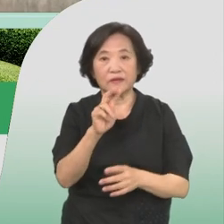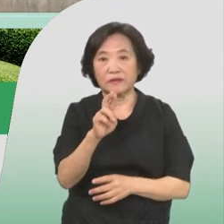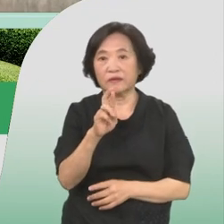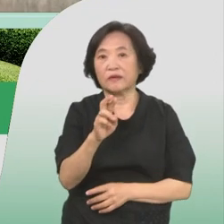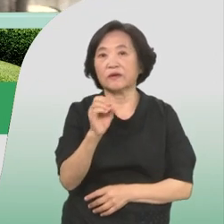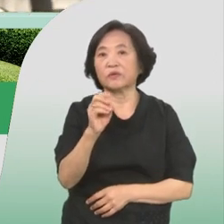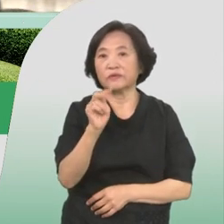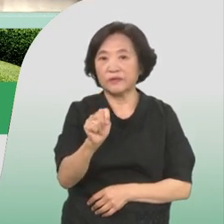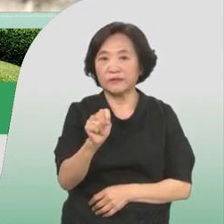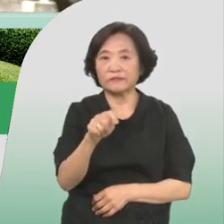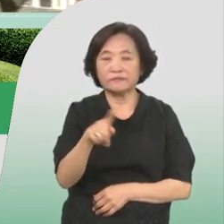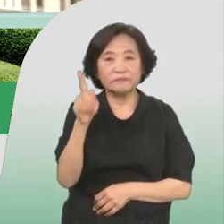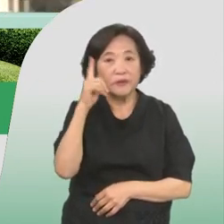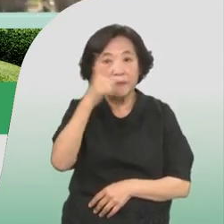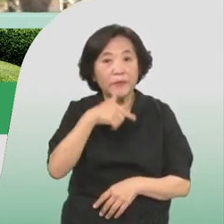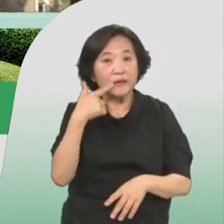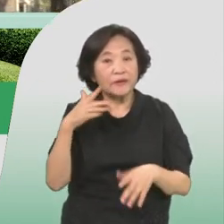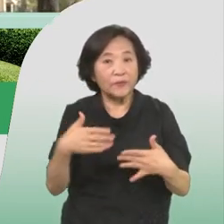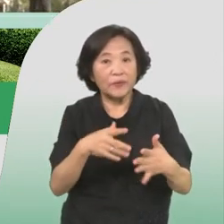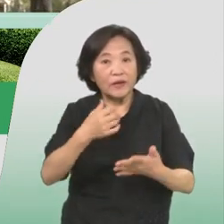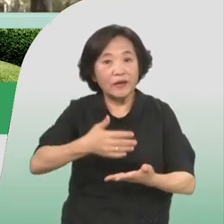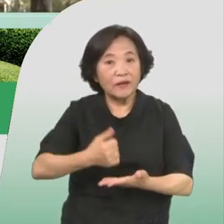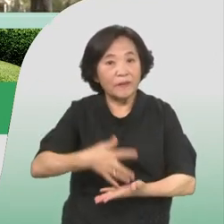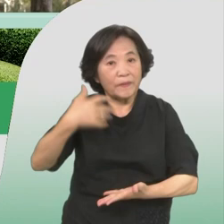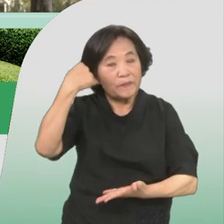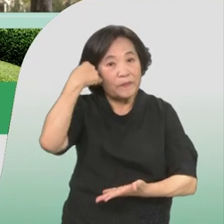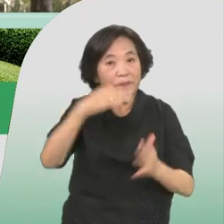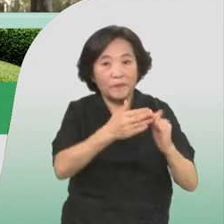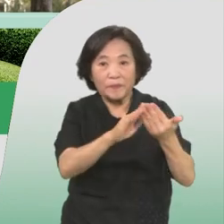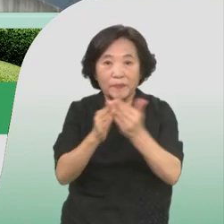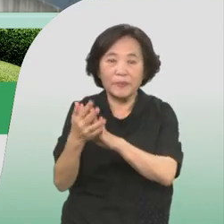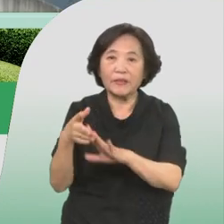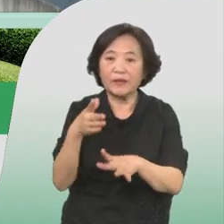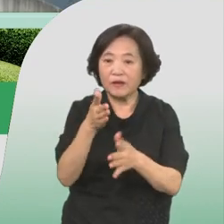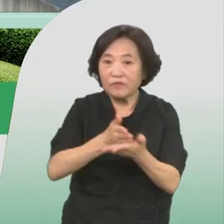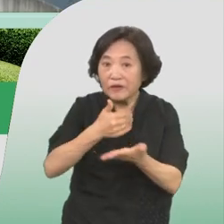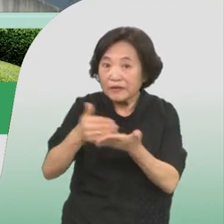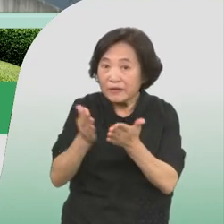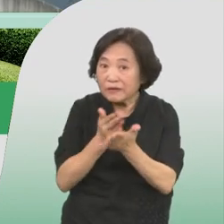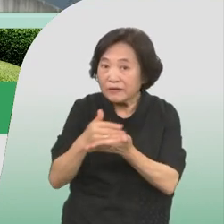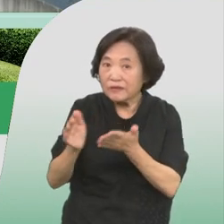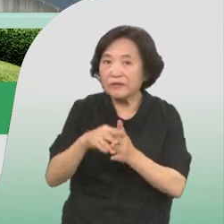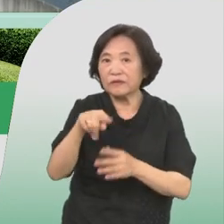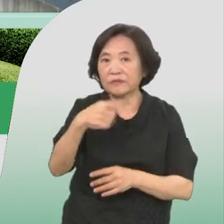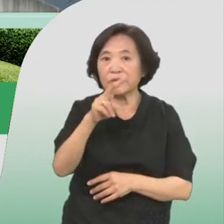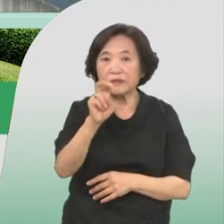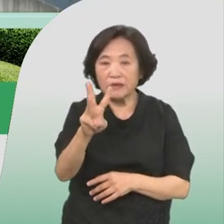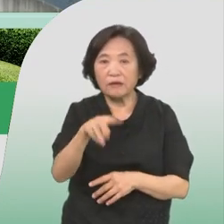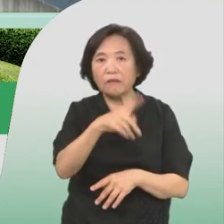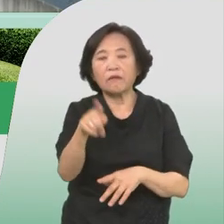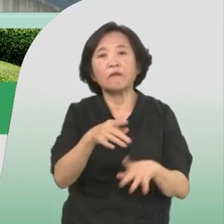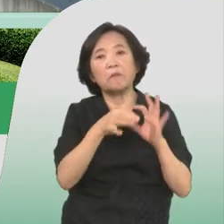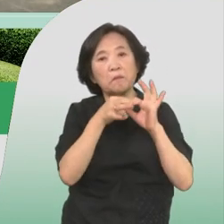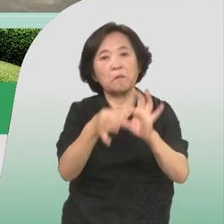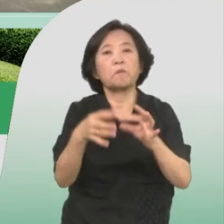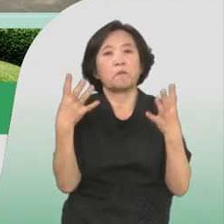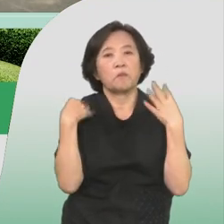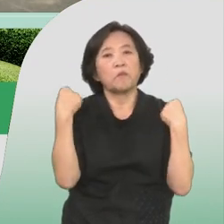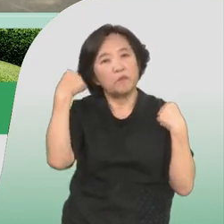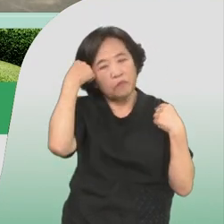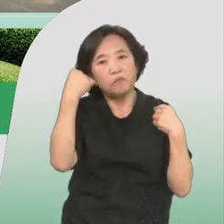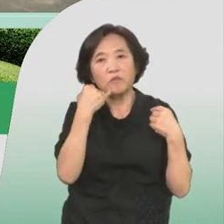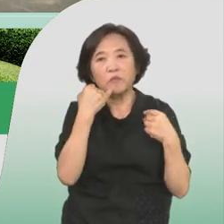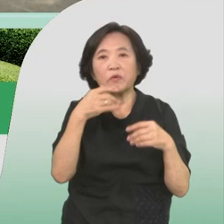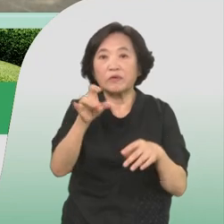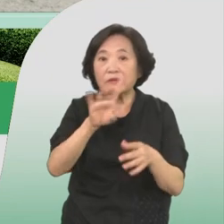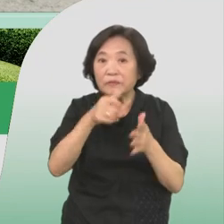送。韩国米利班土嘎村本单气候为123间的建房，就做得用文教的名义来